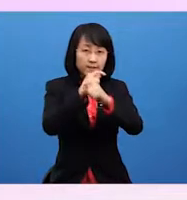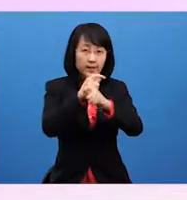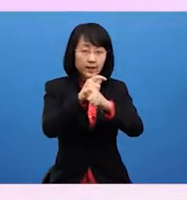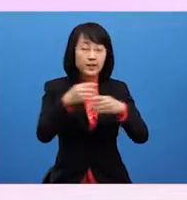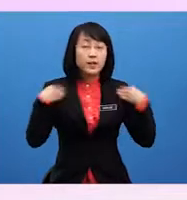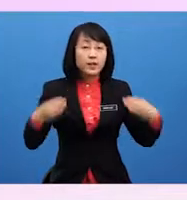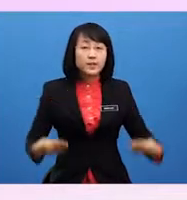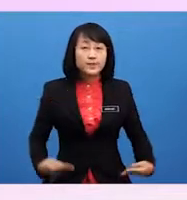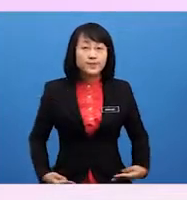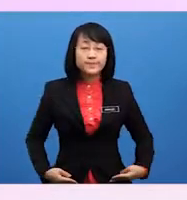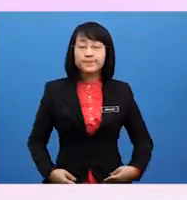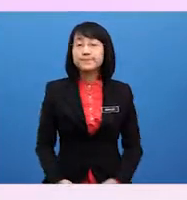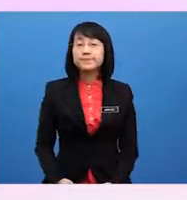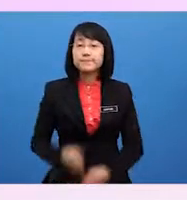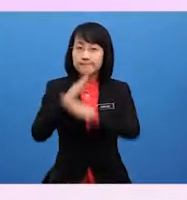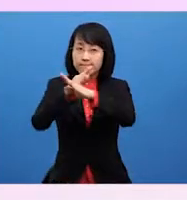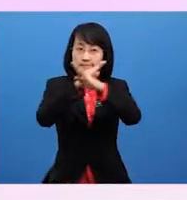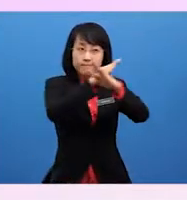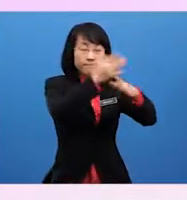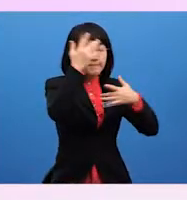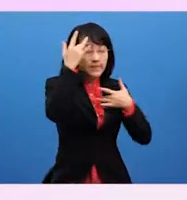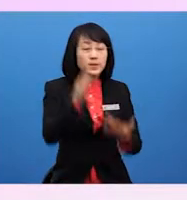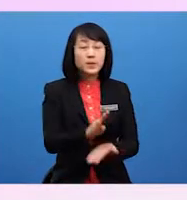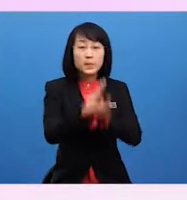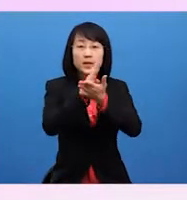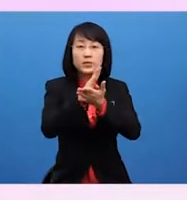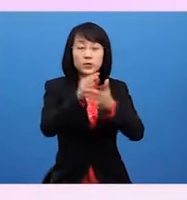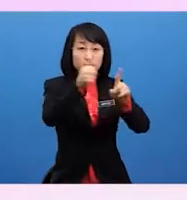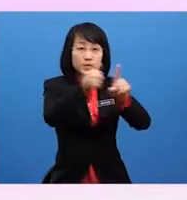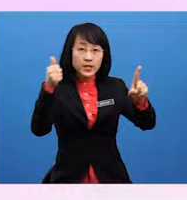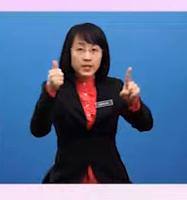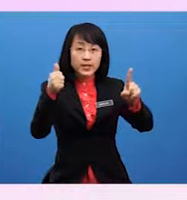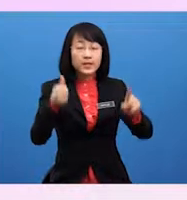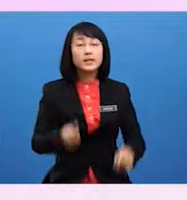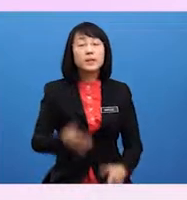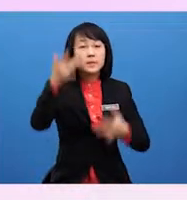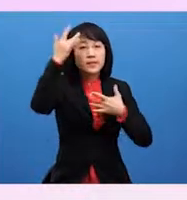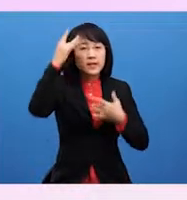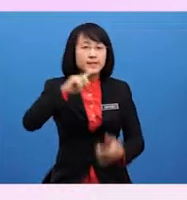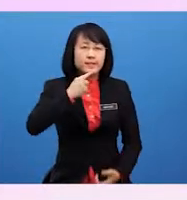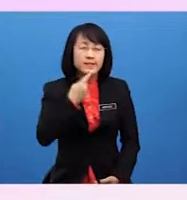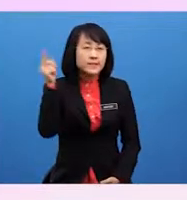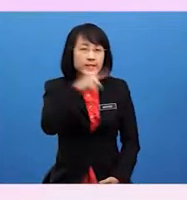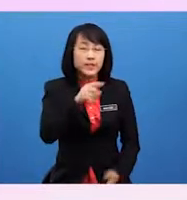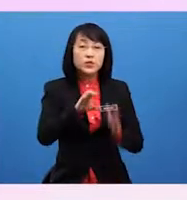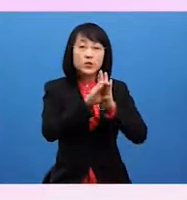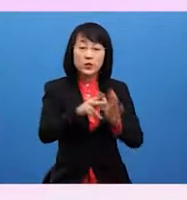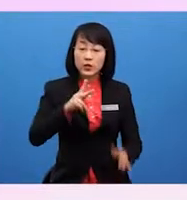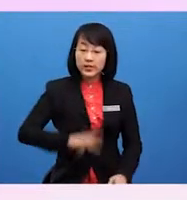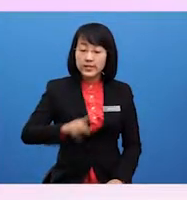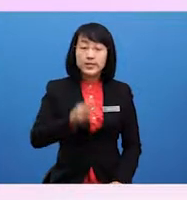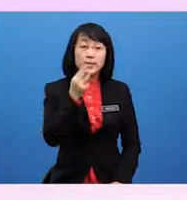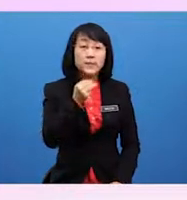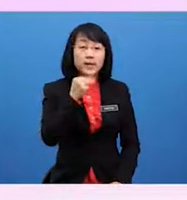penyakit dan juga membantu mencegah penyakit kronik seperti diabetes dan